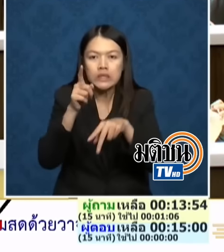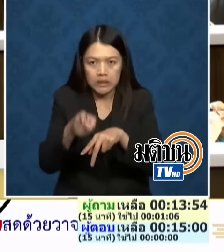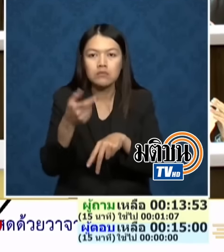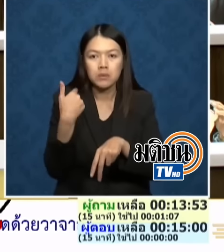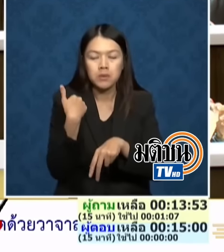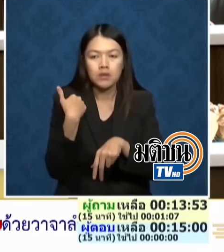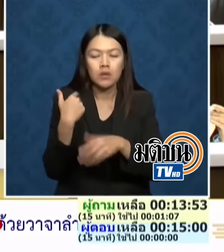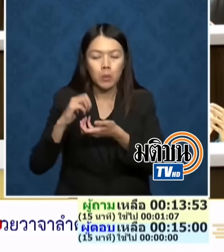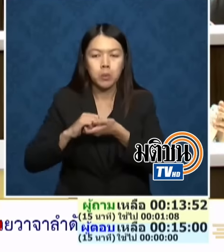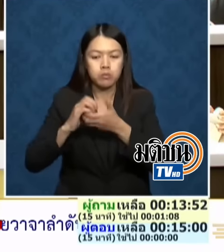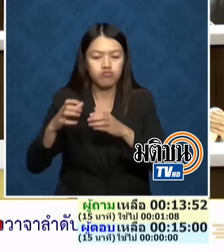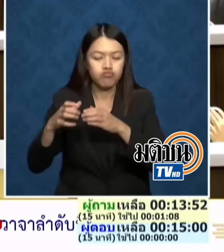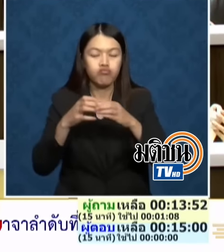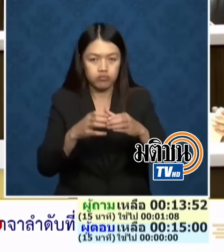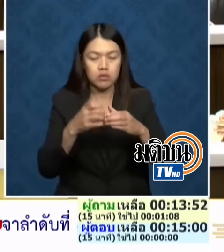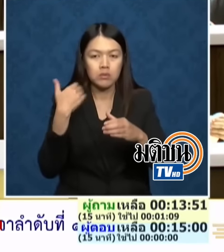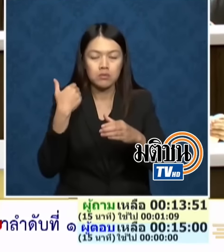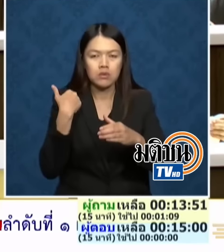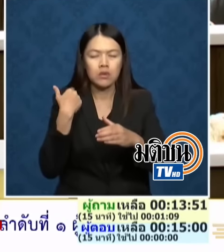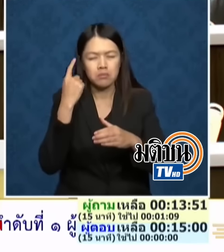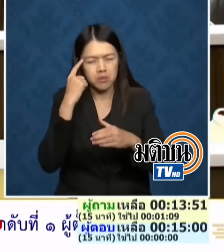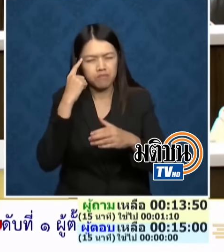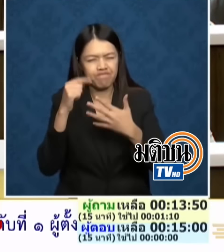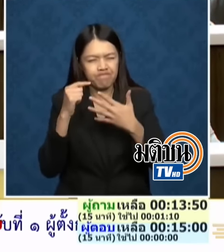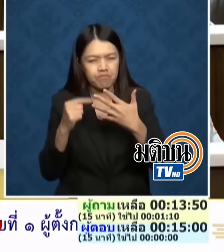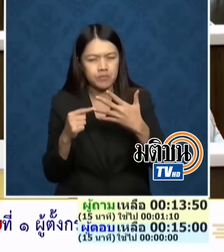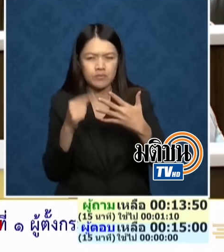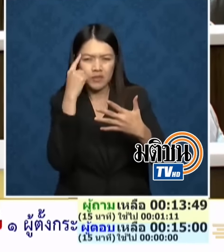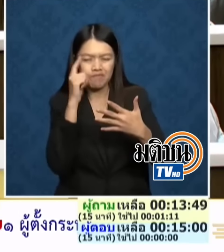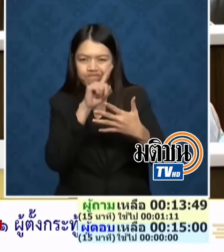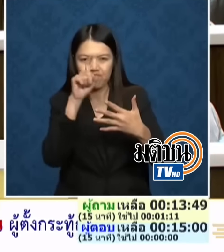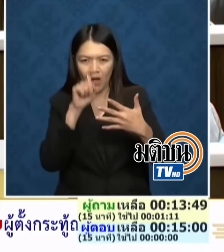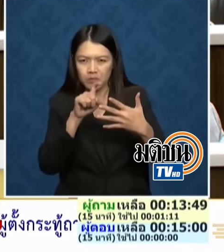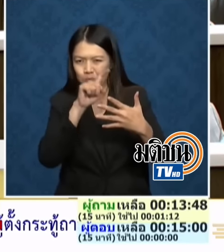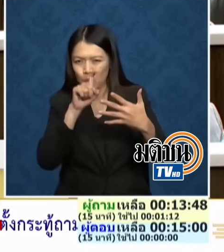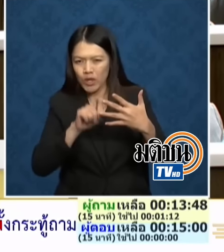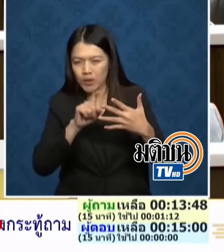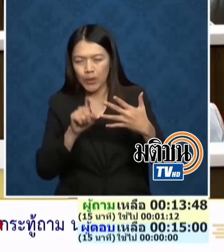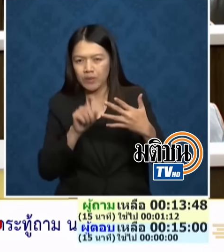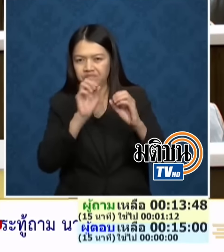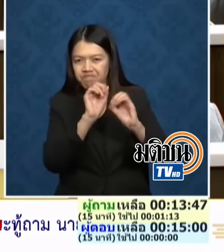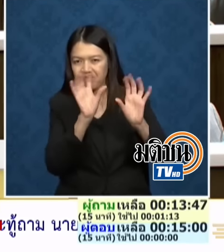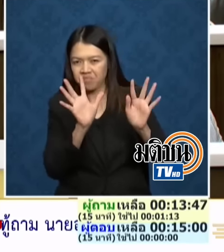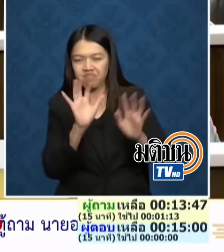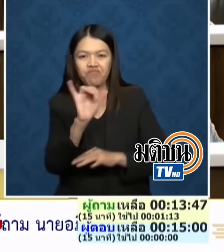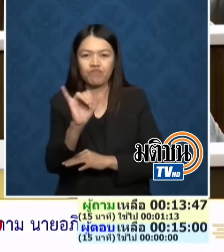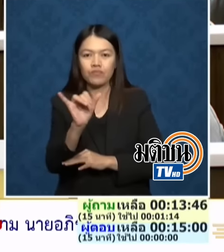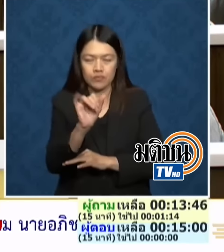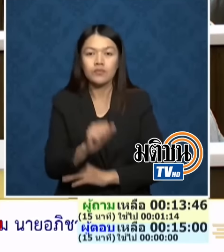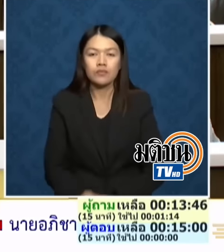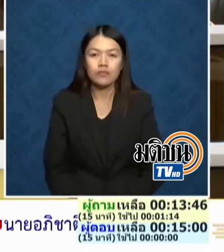รวมกับหน่วยงานก็ยงมีหลายประเด็ หลายข้อสงสัยที่ยังไม่ได้ขี้ขาย